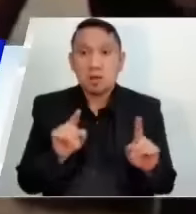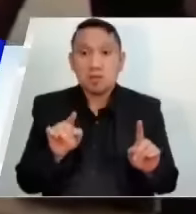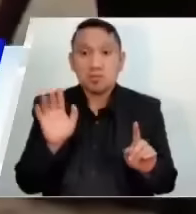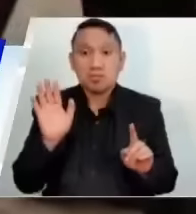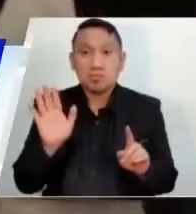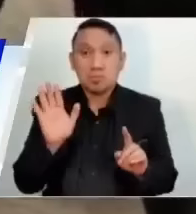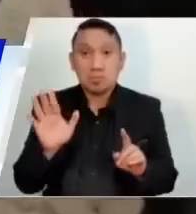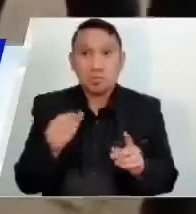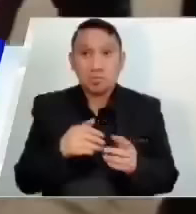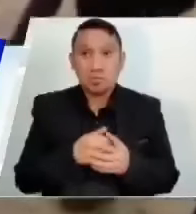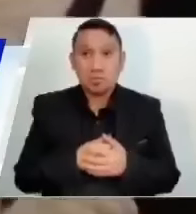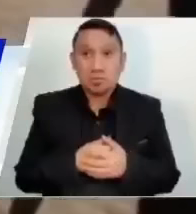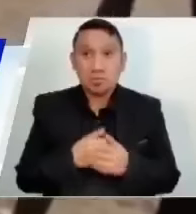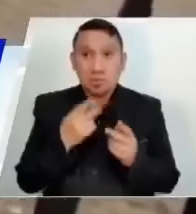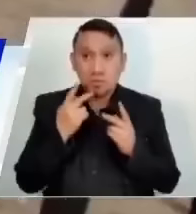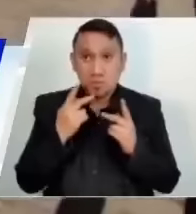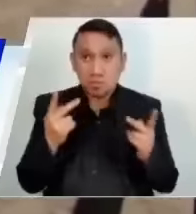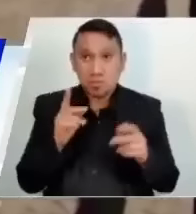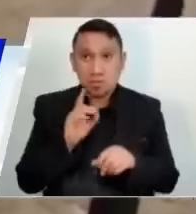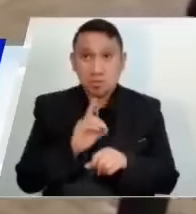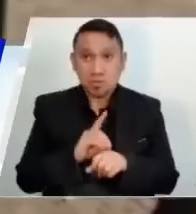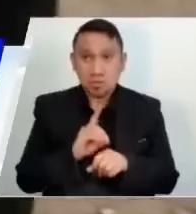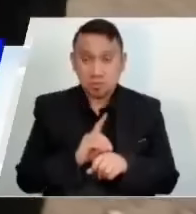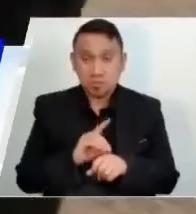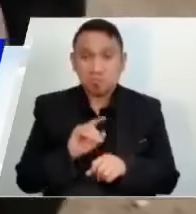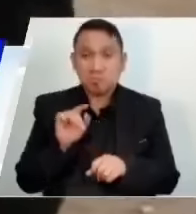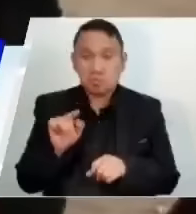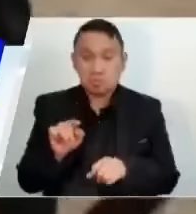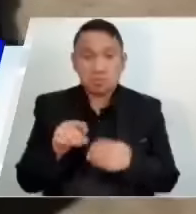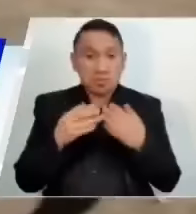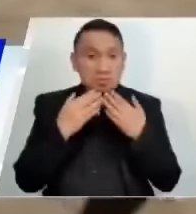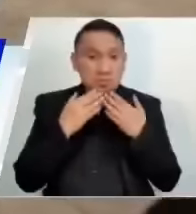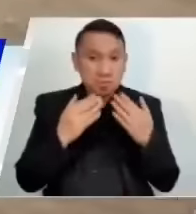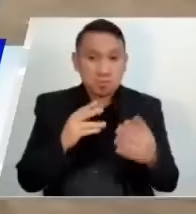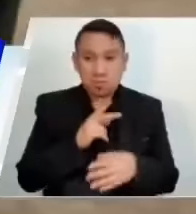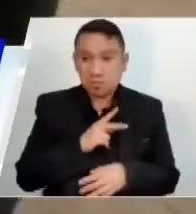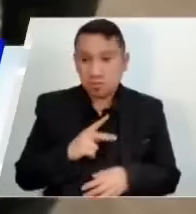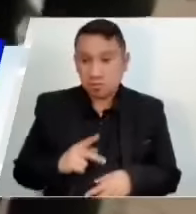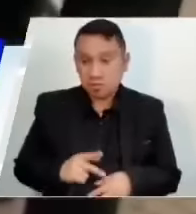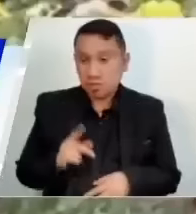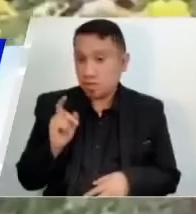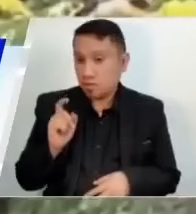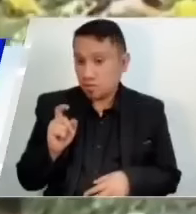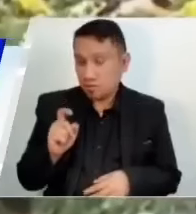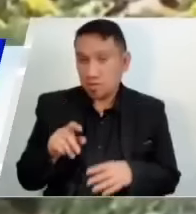sa public duties. Nagpasalamat naman ang hari sa mabilis na aksyon ng kanyang medical team.